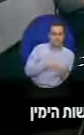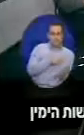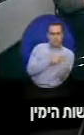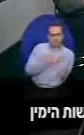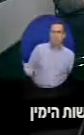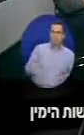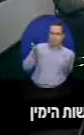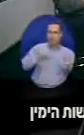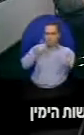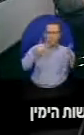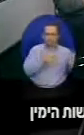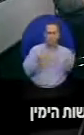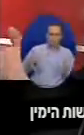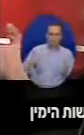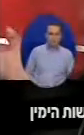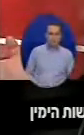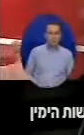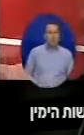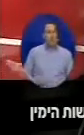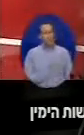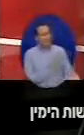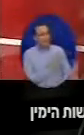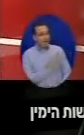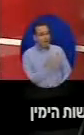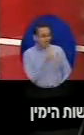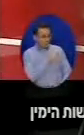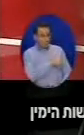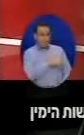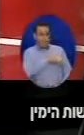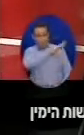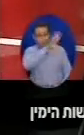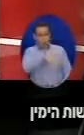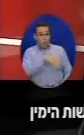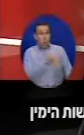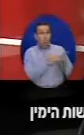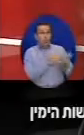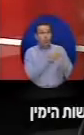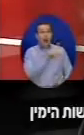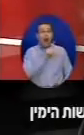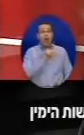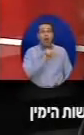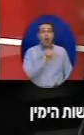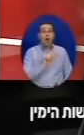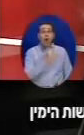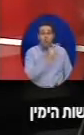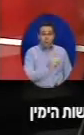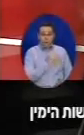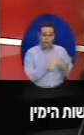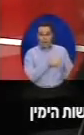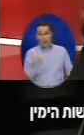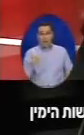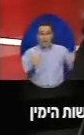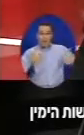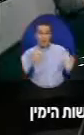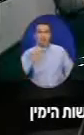ואת חוק הלאום ואת כל הסיפור הזה. רגע, לפי אופיר פינס, כל חוק הלאום זה בגלל דני דנון? כן. וואלה. בוא נגיד ככה. אבל זה הצעת